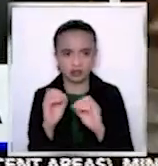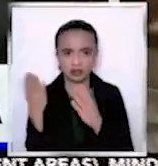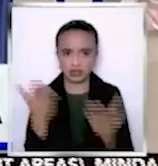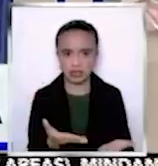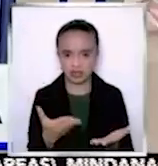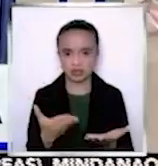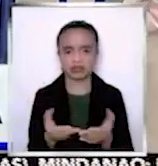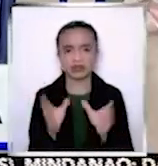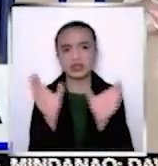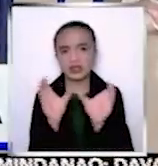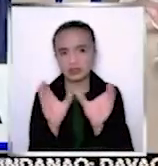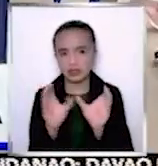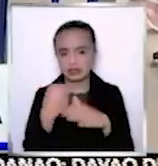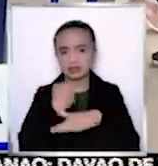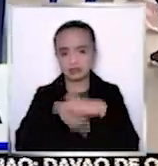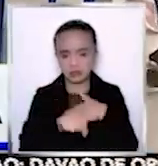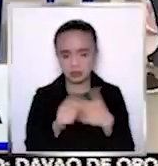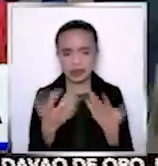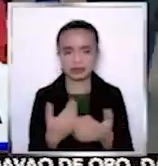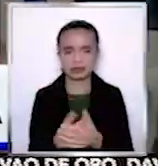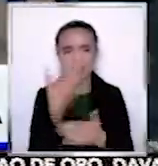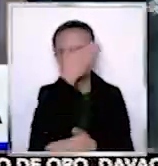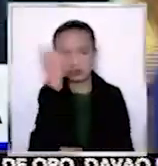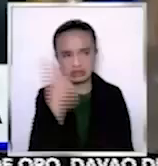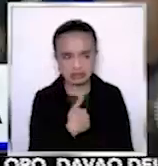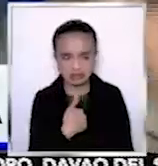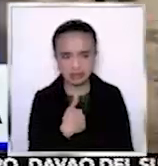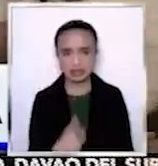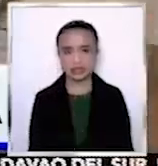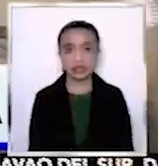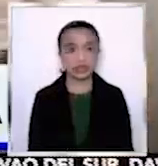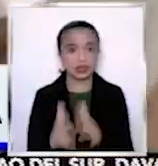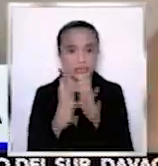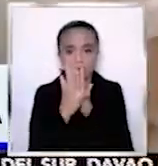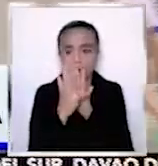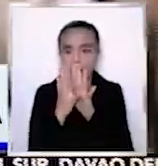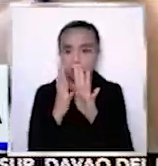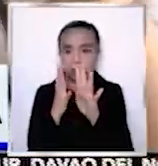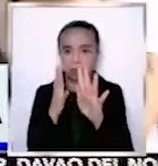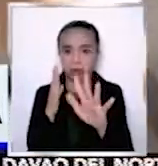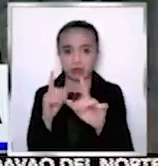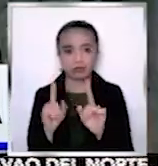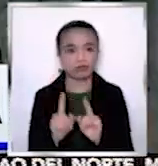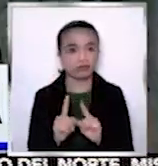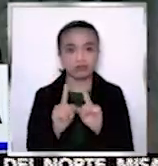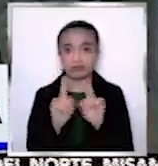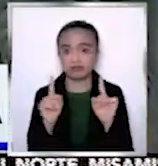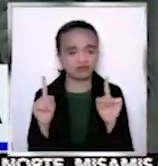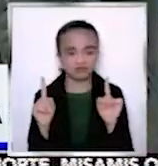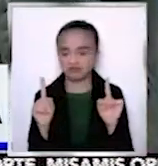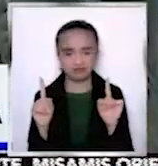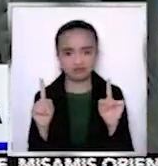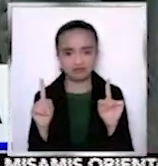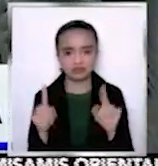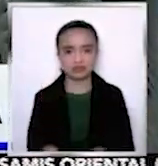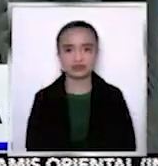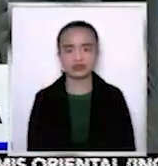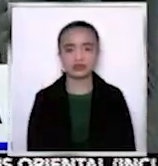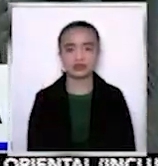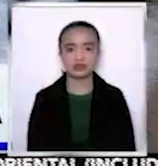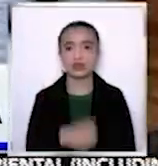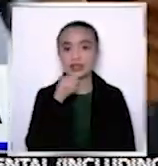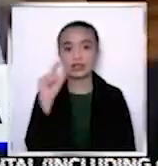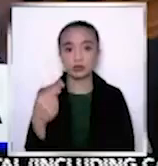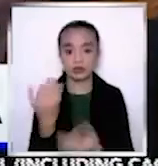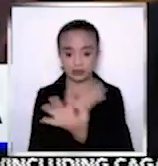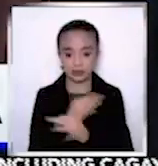ko. Yun nga lang, sa dami ng nakapila, di na nasusunod ang angkop na physical distance. Bukod sa freebies, pwede pang